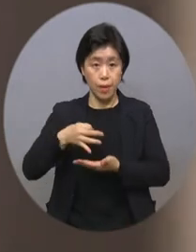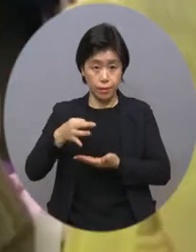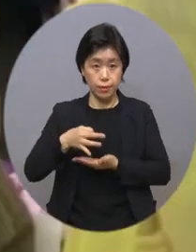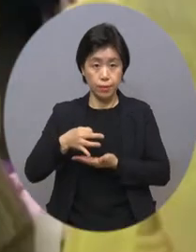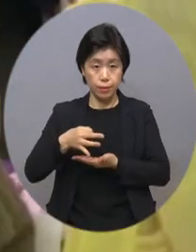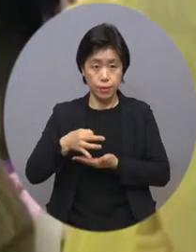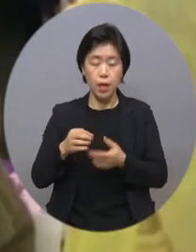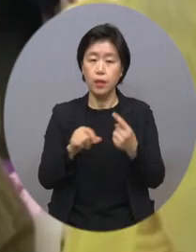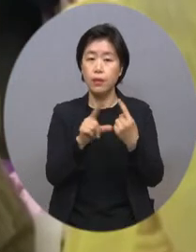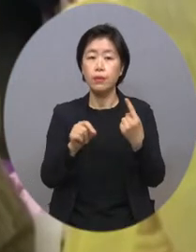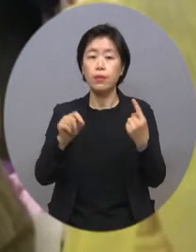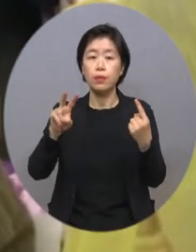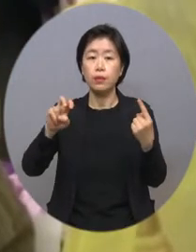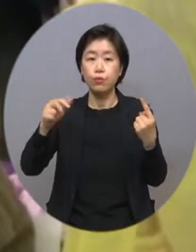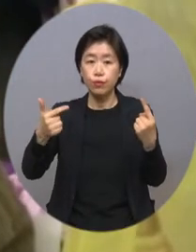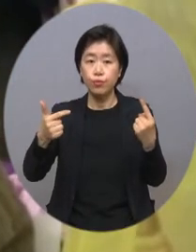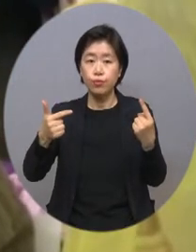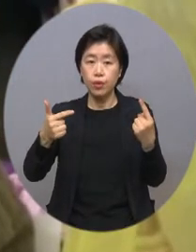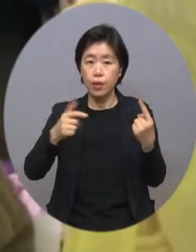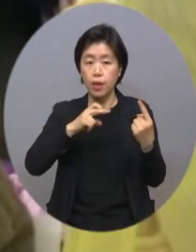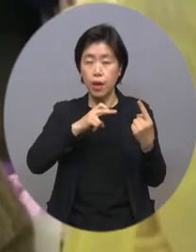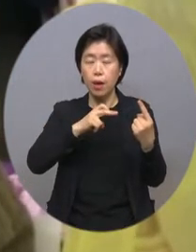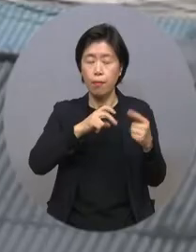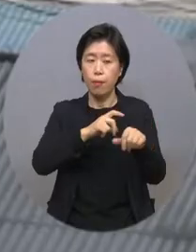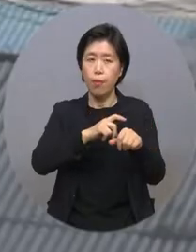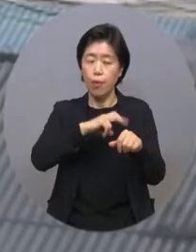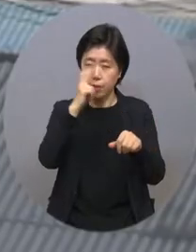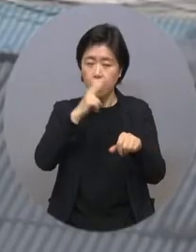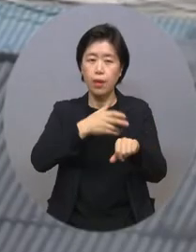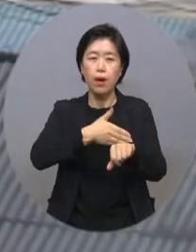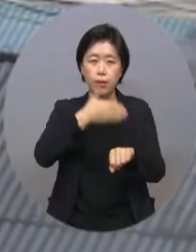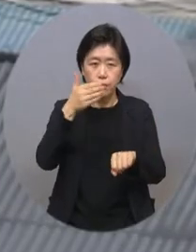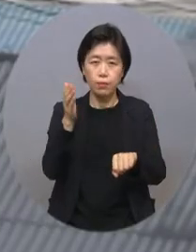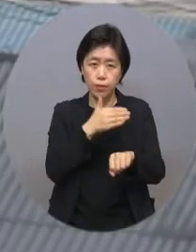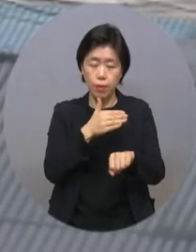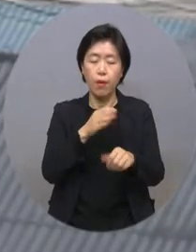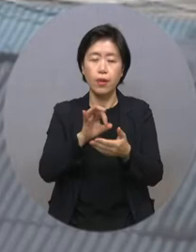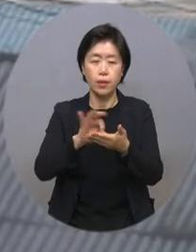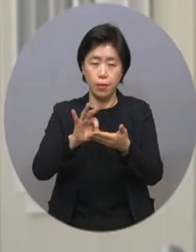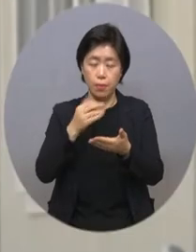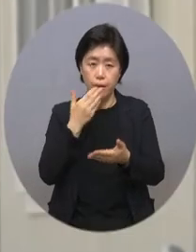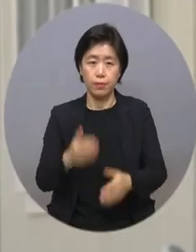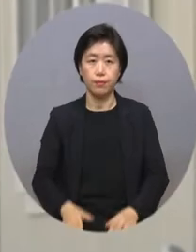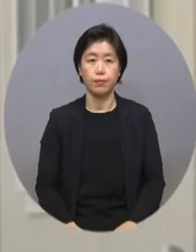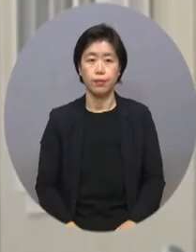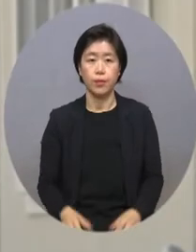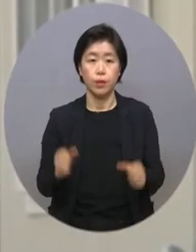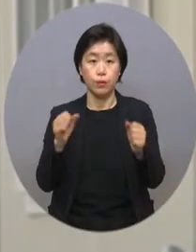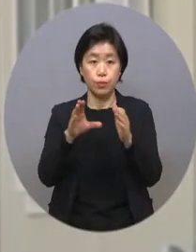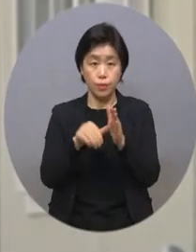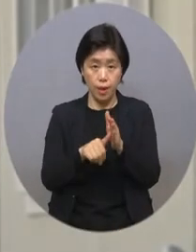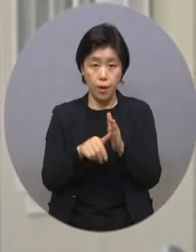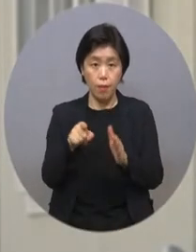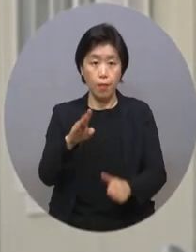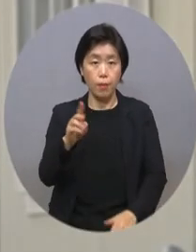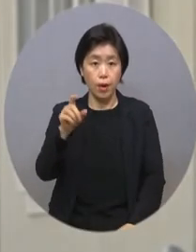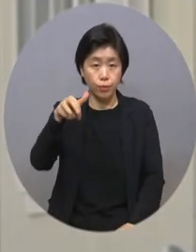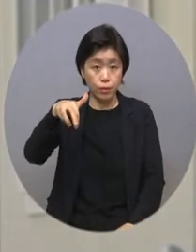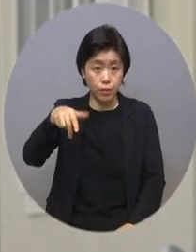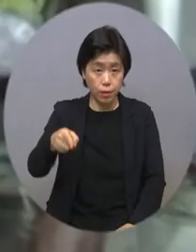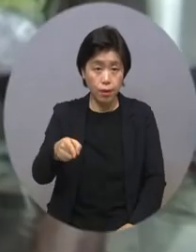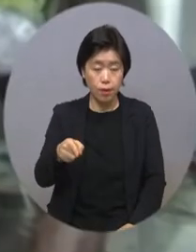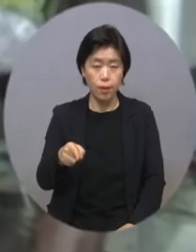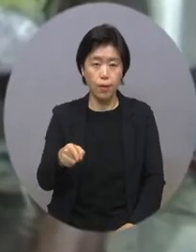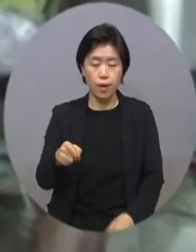26일 오전 9시부터 인상된 금액으로 사용하게 됩니다 동절기 에너지 바우처 는 오는 4월